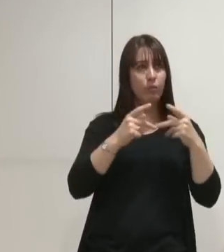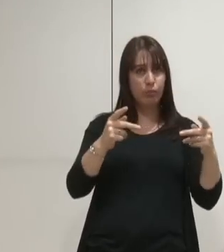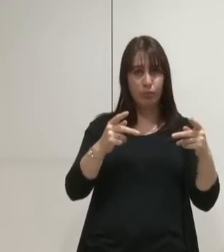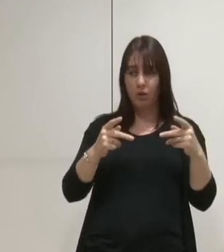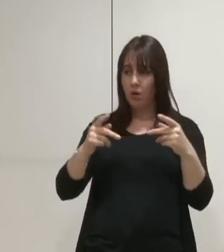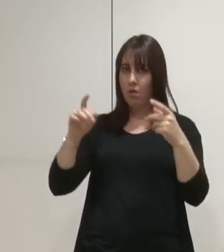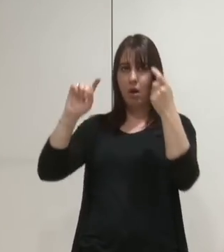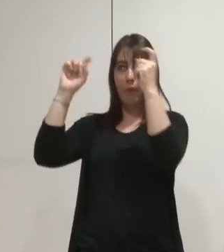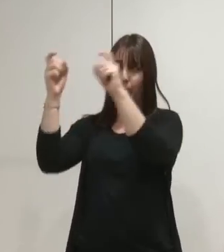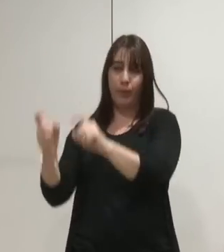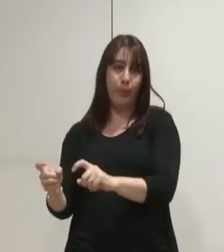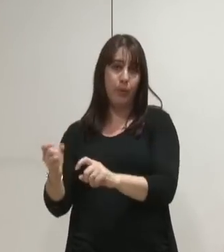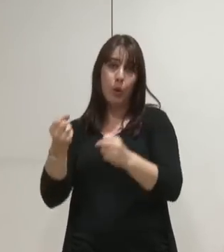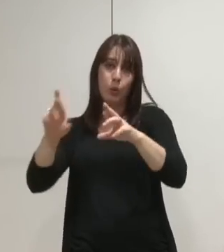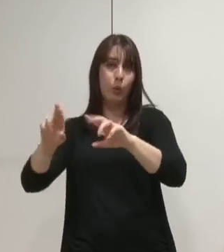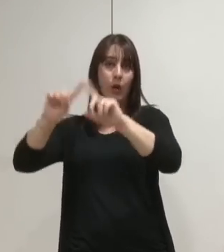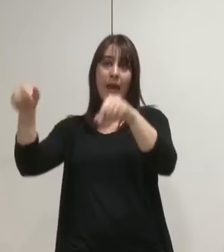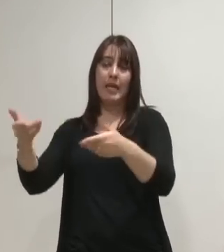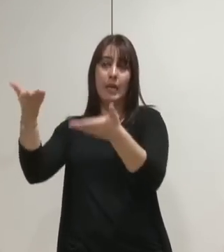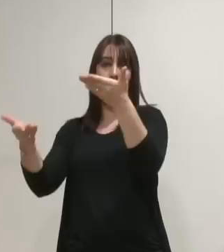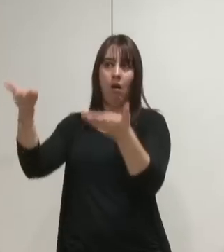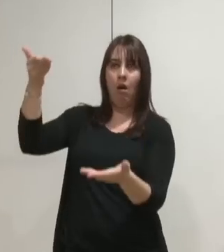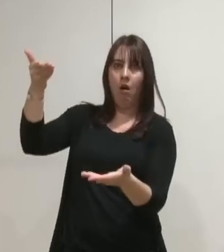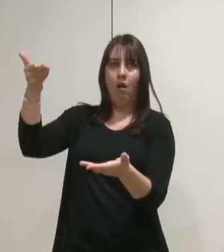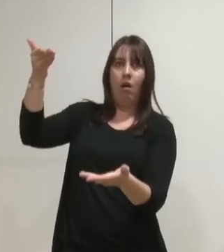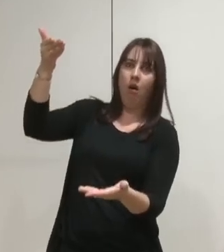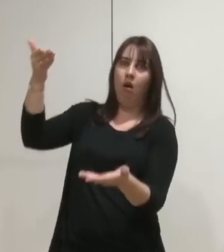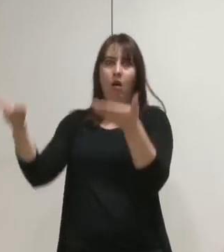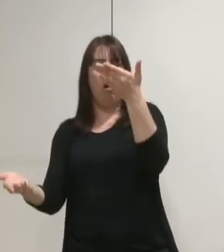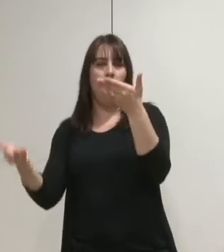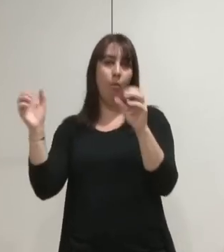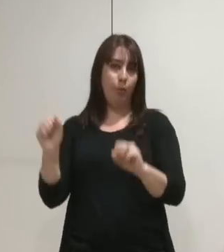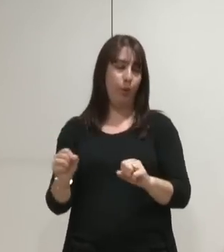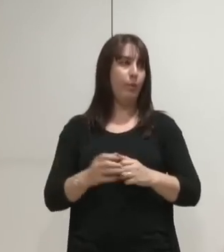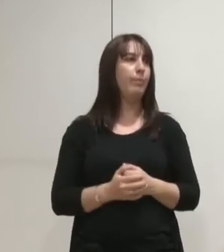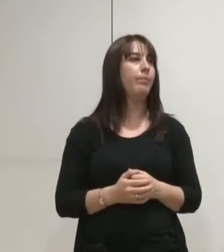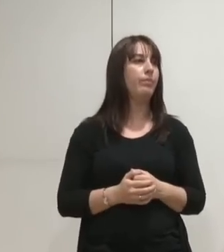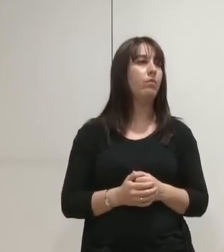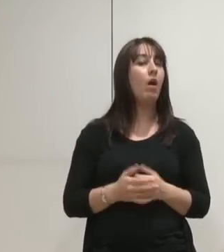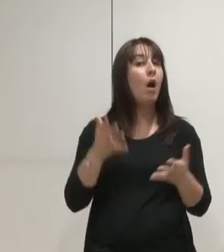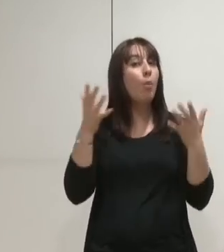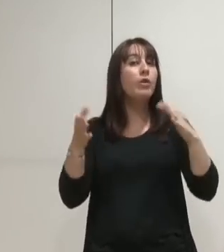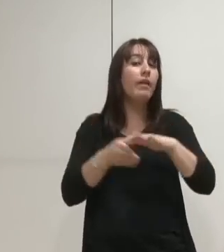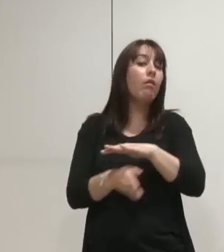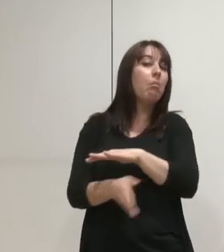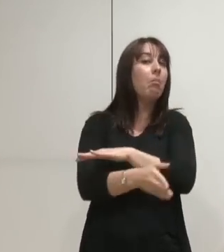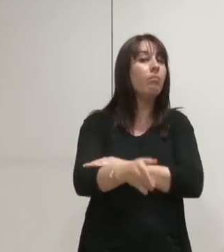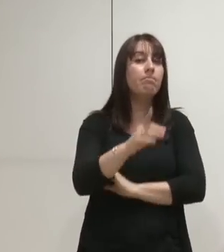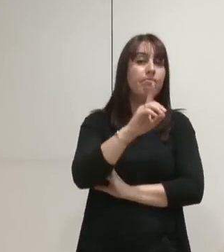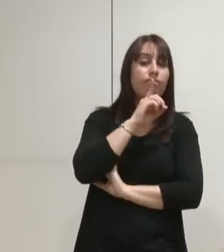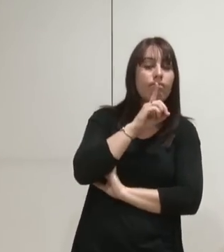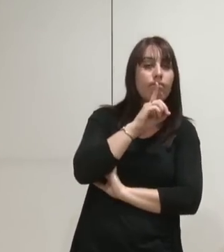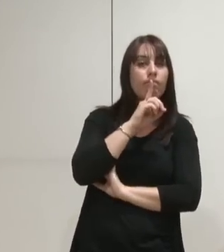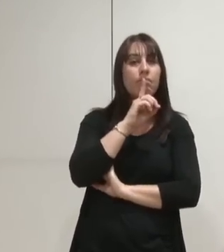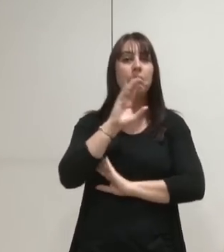financier de la SEM y a-t-il enfin une volonté non déclaré non évoqué de